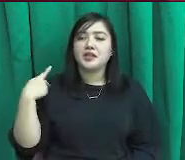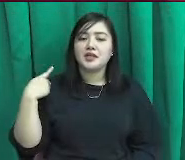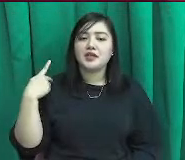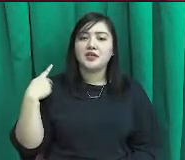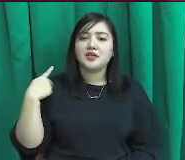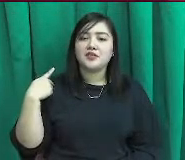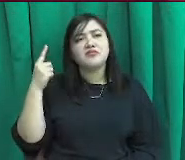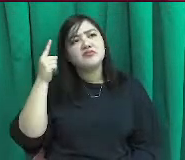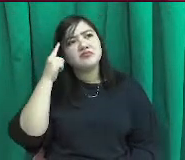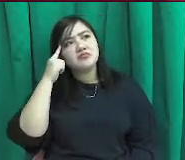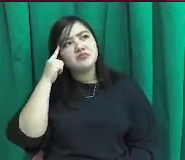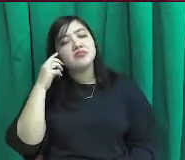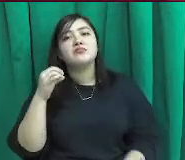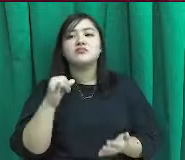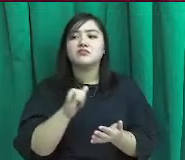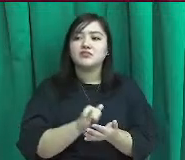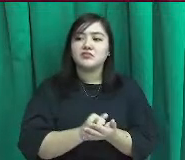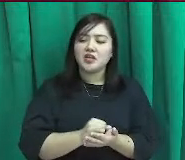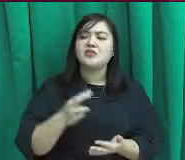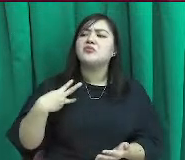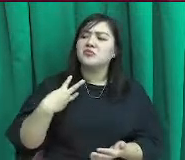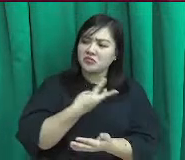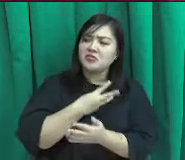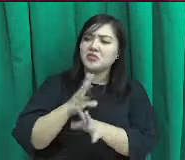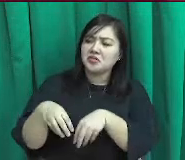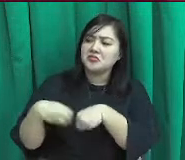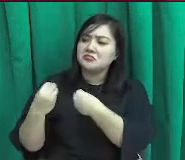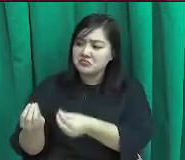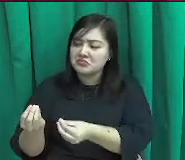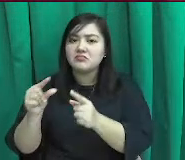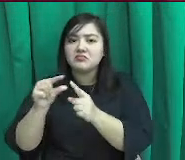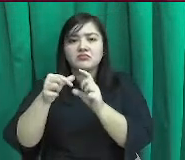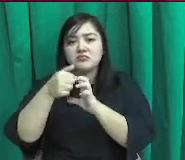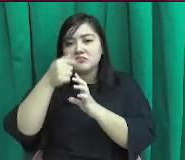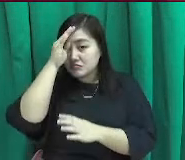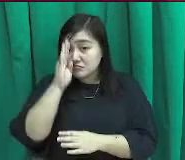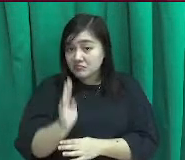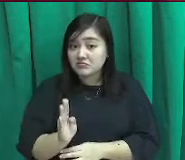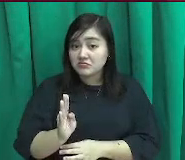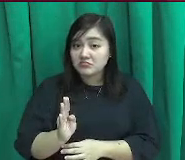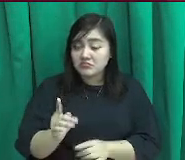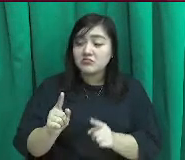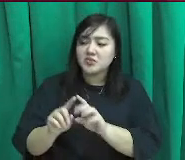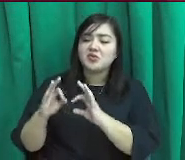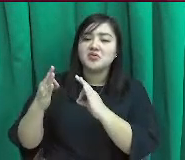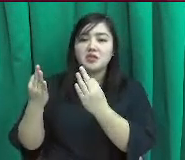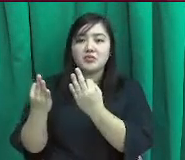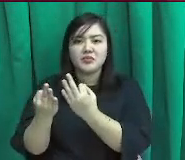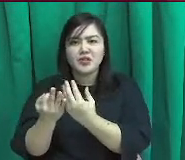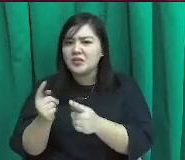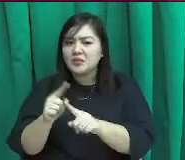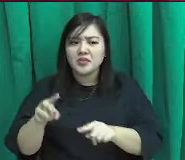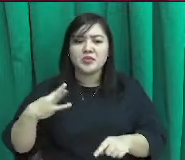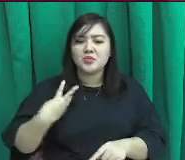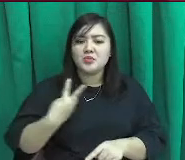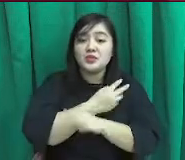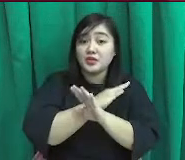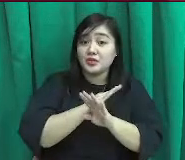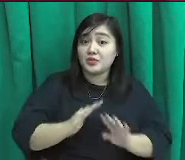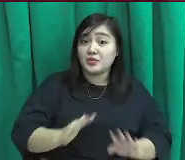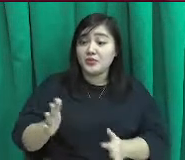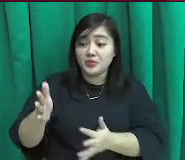God's word sa ating pamilya, pero bakit hindi natin nakukuha sa reaping season yung inaasahan natin? Sabi ko nga po, baka